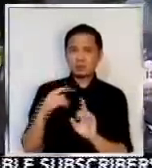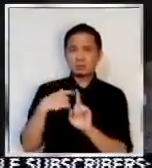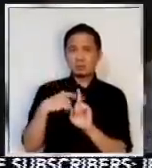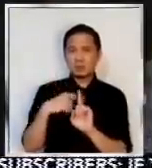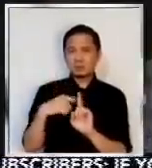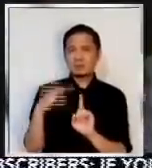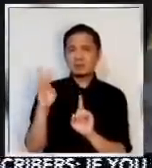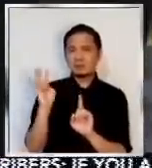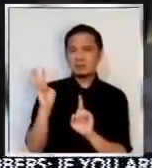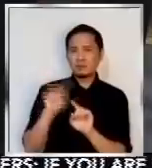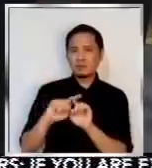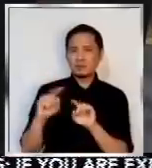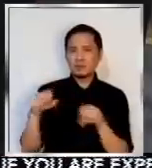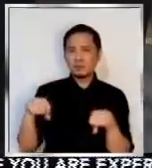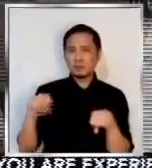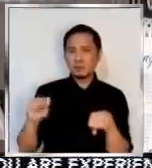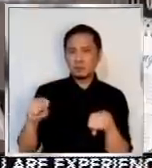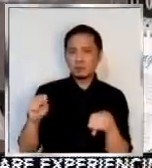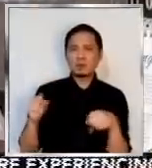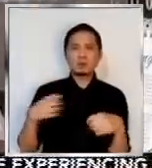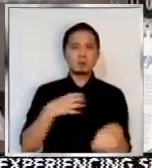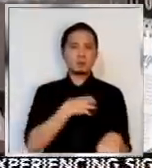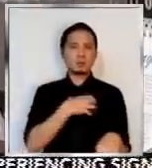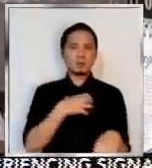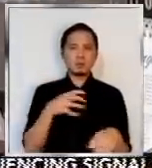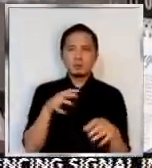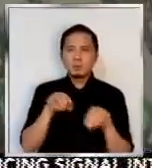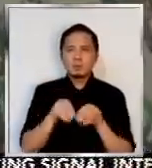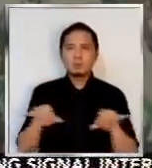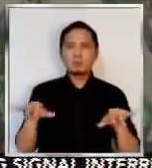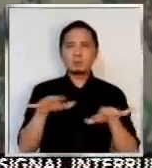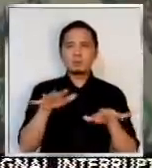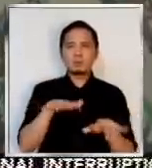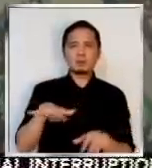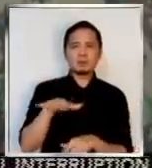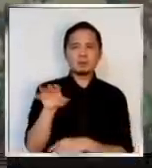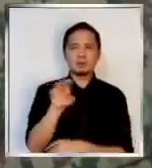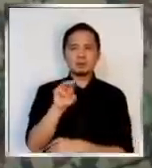EDSA at ilang bahagi ng Metro Manila. Chino Gaston, Nakatutok, 24 Oras.